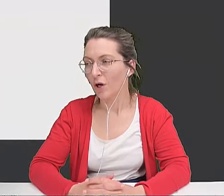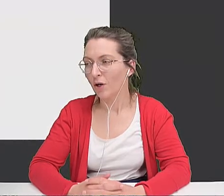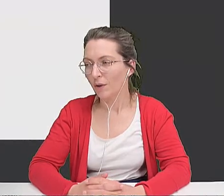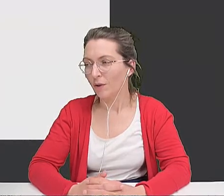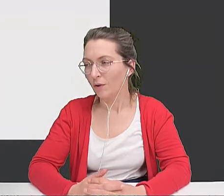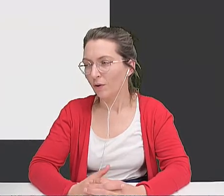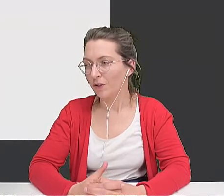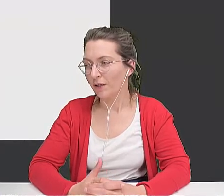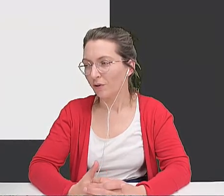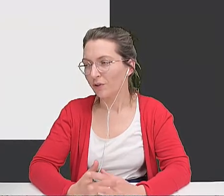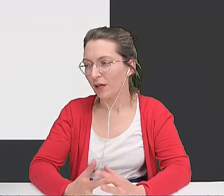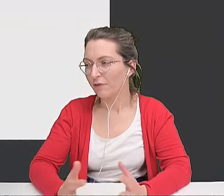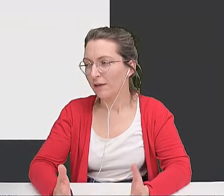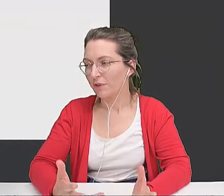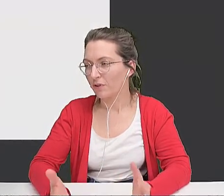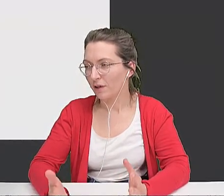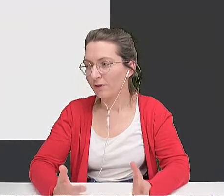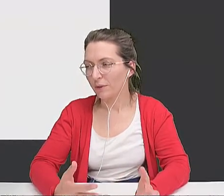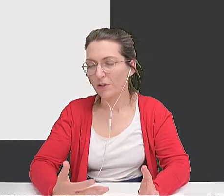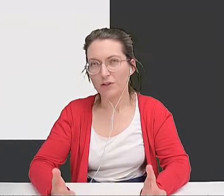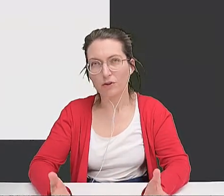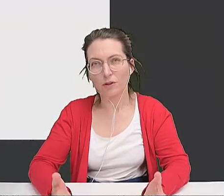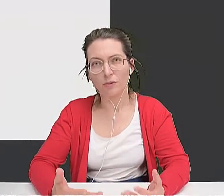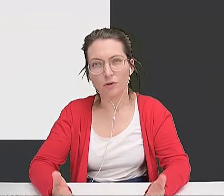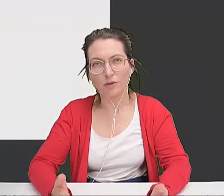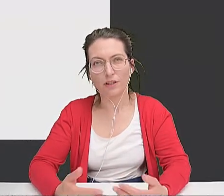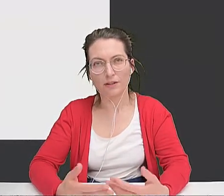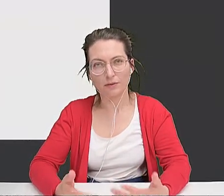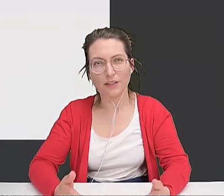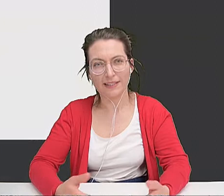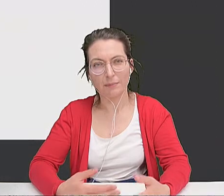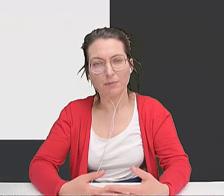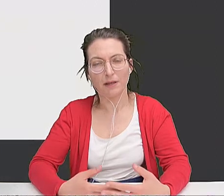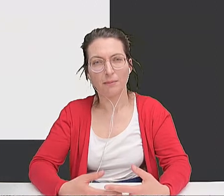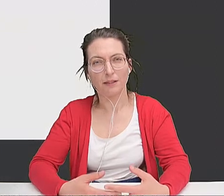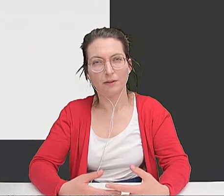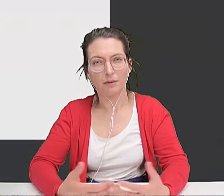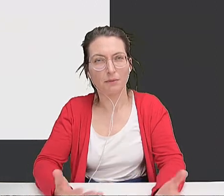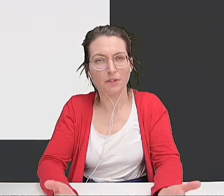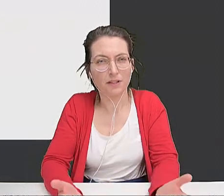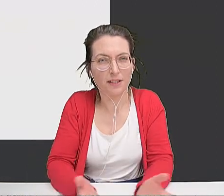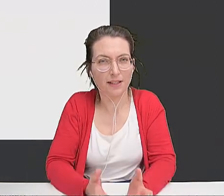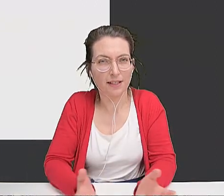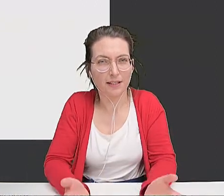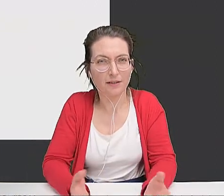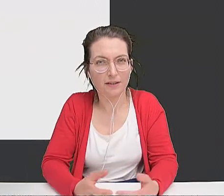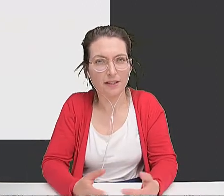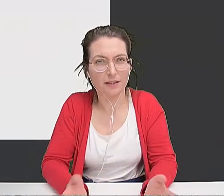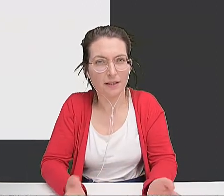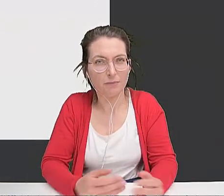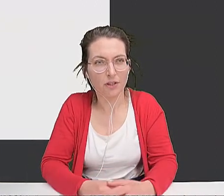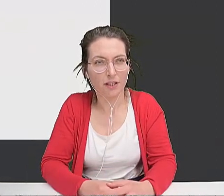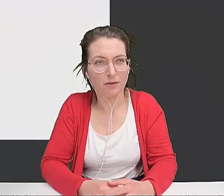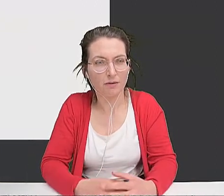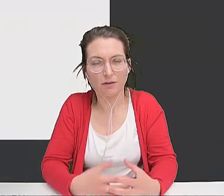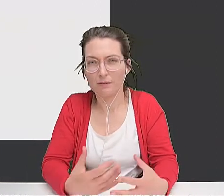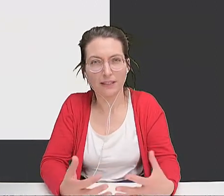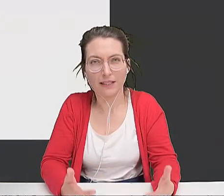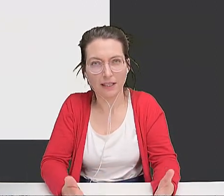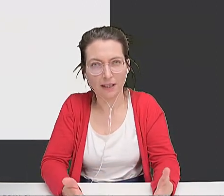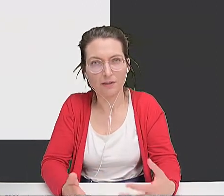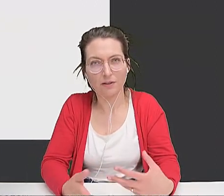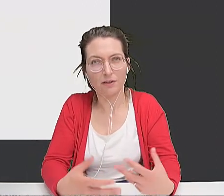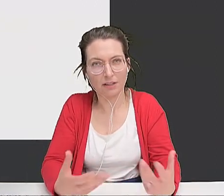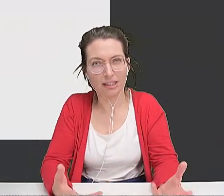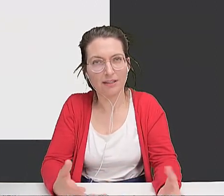ich. Das ist also kein Problem. Und die Aufgaben sind so aufgebaut, dass die Schülerinnen und Schüler das auch wirklich selbst bearbeiten können. Man muss jetzt nicht als Elternteil daneben stehen und noch